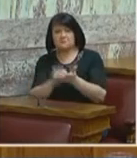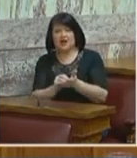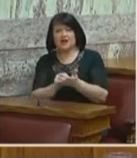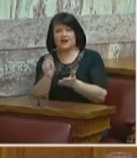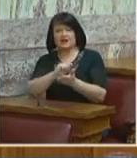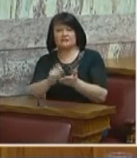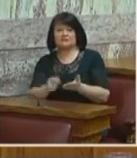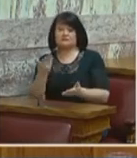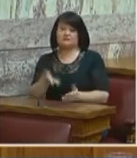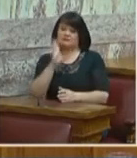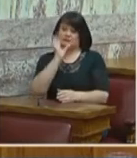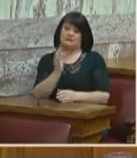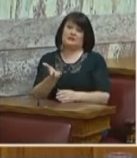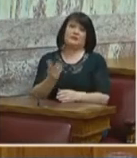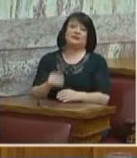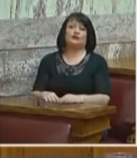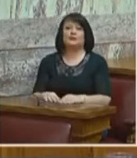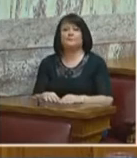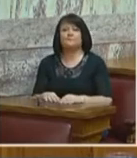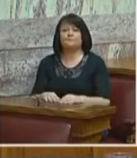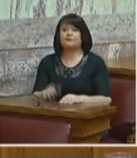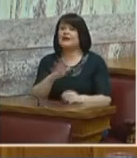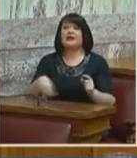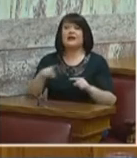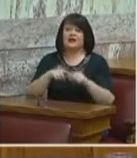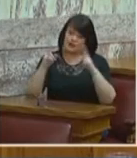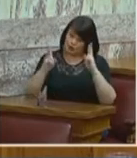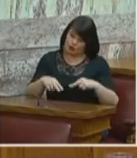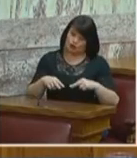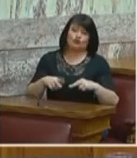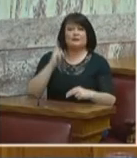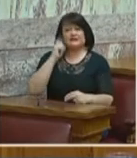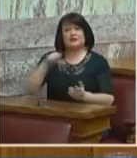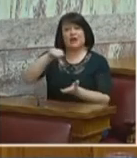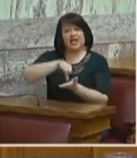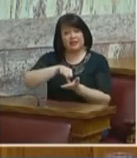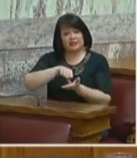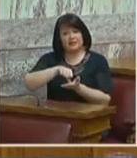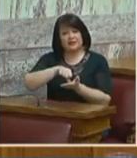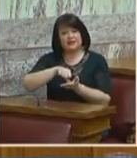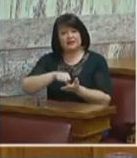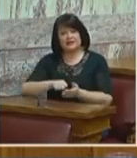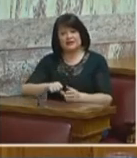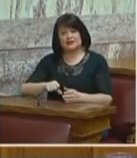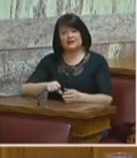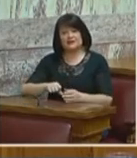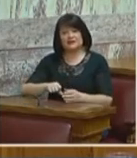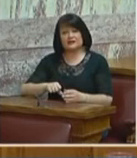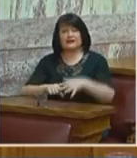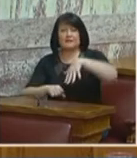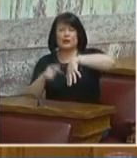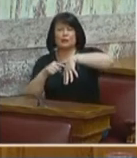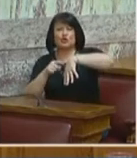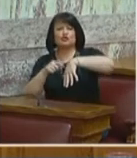πραγματικότητα. Γνωριζόμαστε καλά στη χώρα μας. Και στην Αθήνα και στην εκλογική μου περιφέρεια στην Αρκαδία.